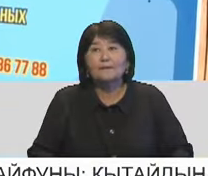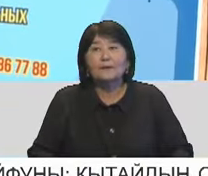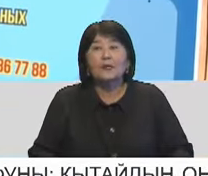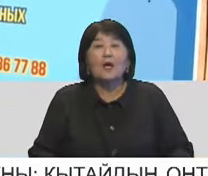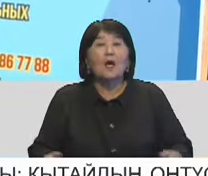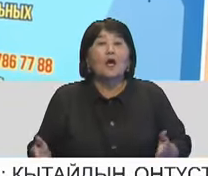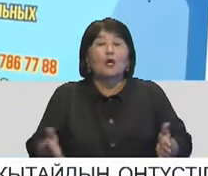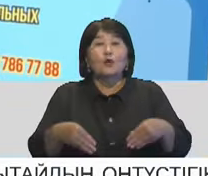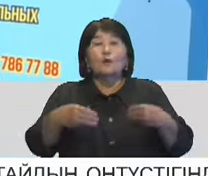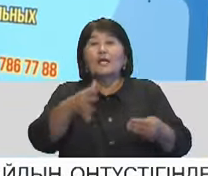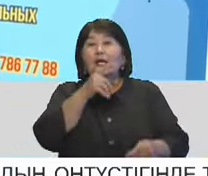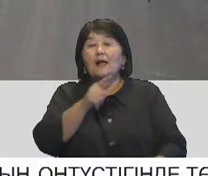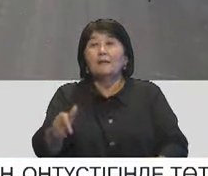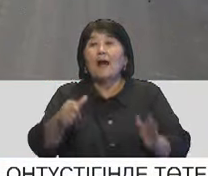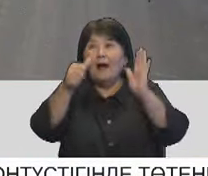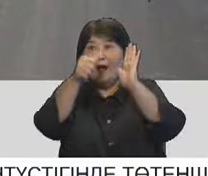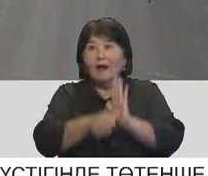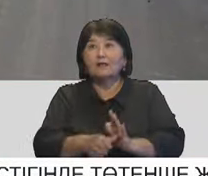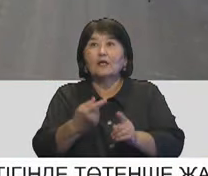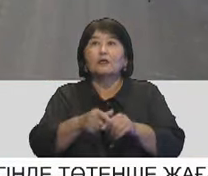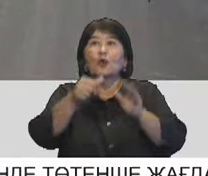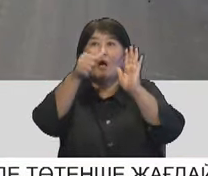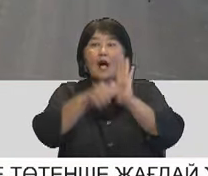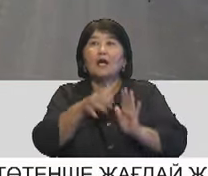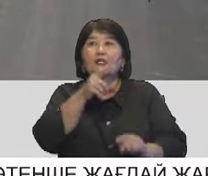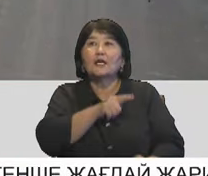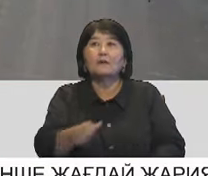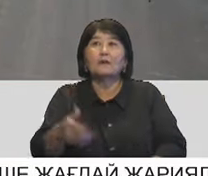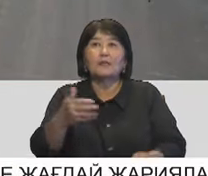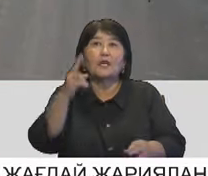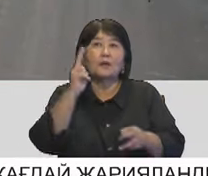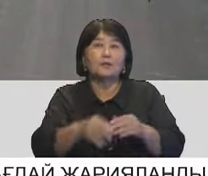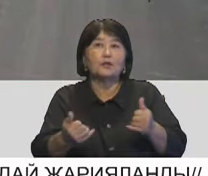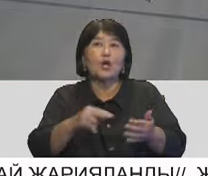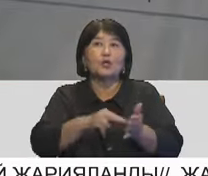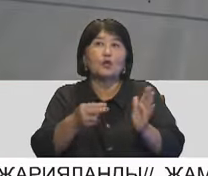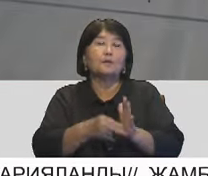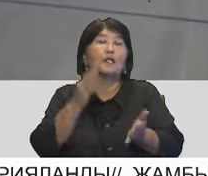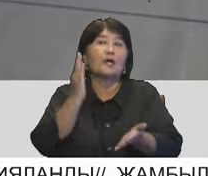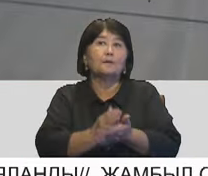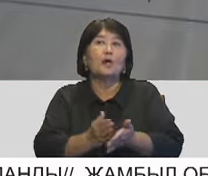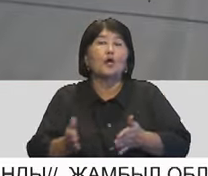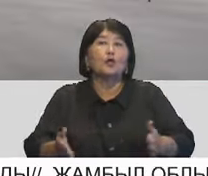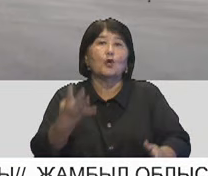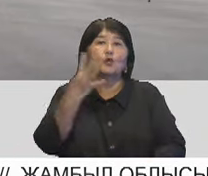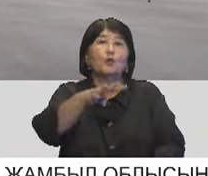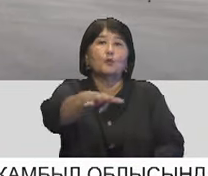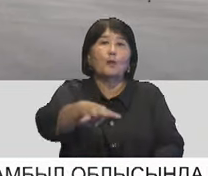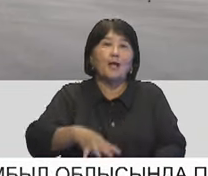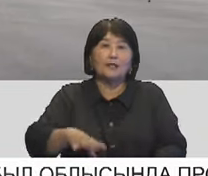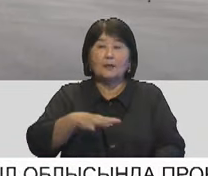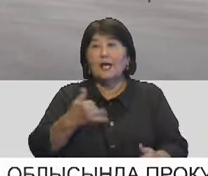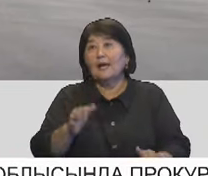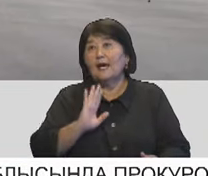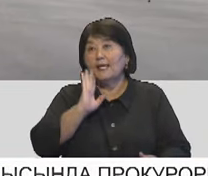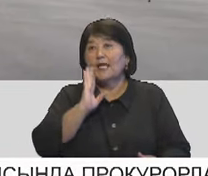Жолдың берілген мерзімі 6 ай. Сол 6 ай мерзімінен бұрын бітіруге биыл жоспарлап отырмыз. Жол 4 полоса болады. Қазіргі таңда